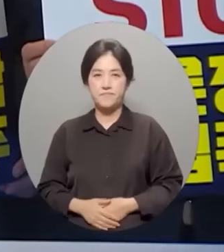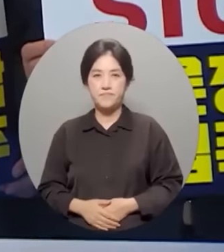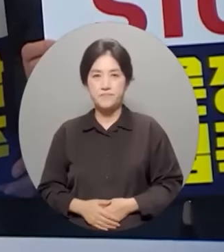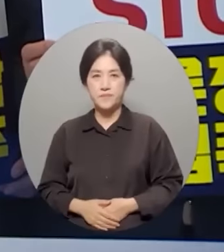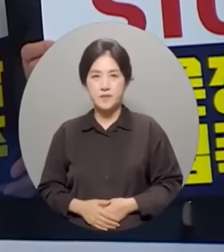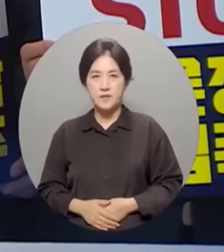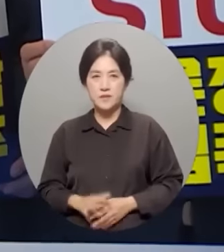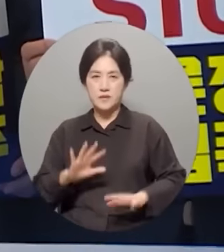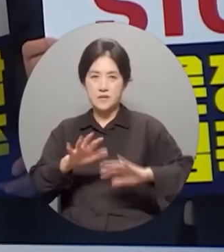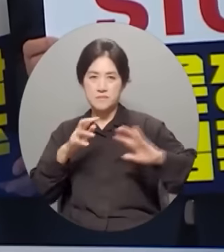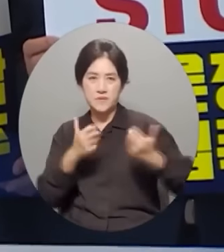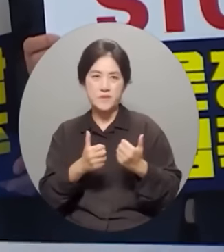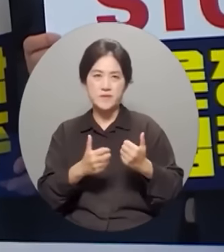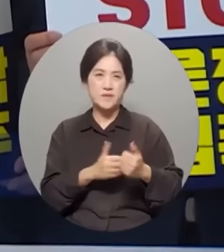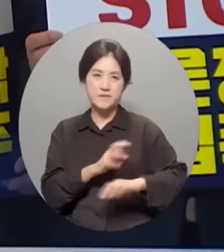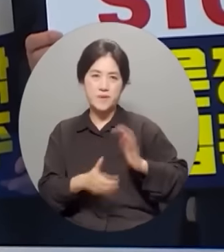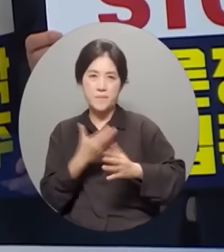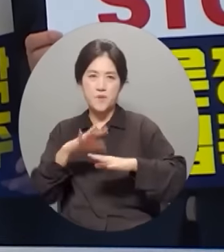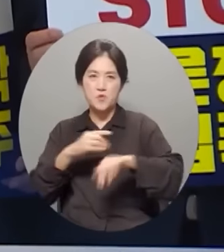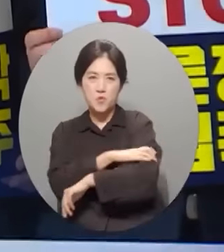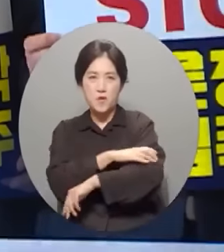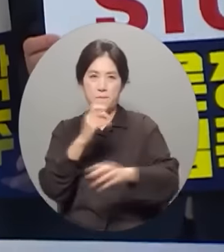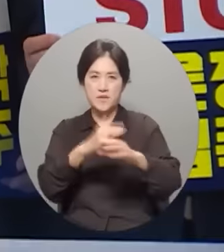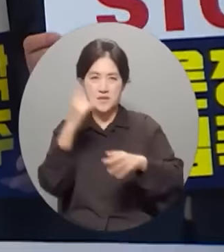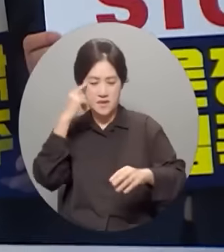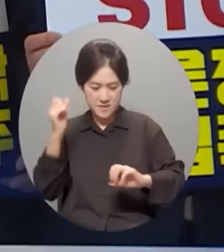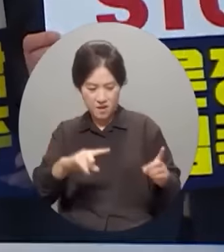대표 방송법제 민주당에 박수하라!